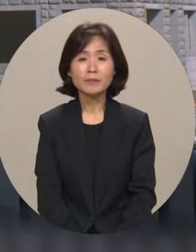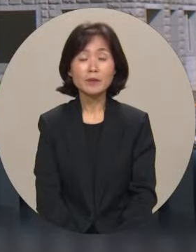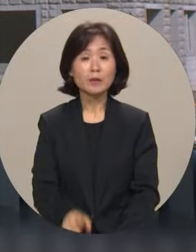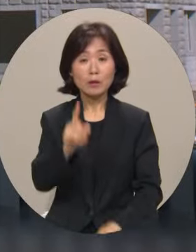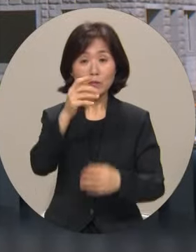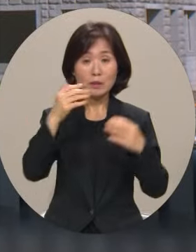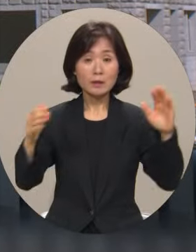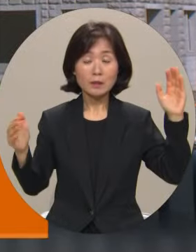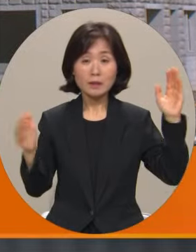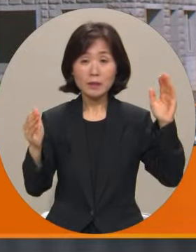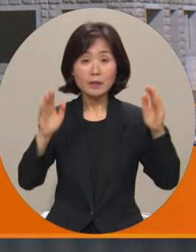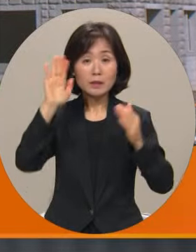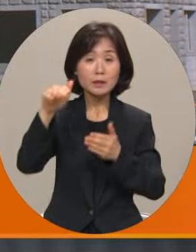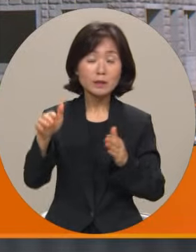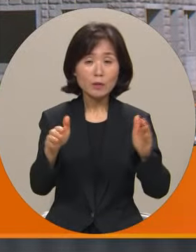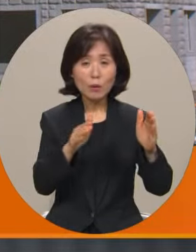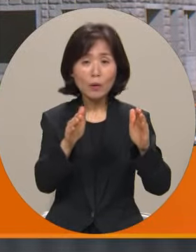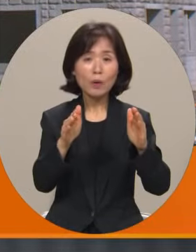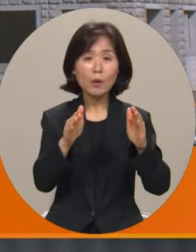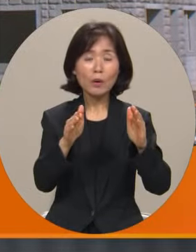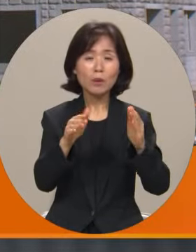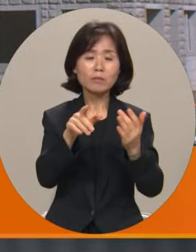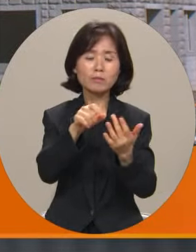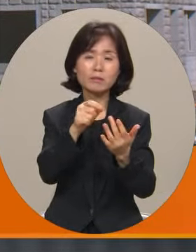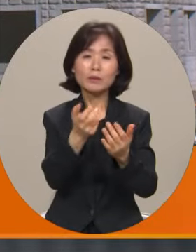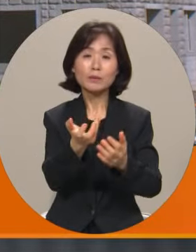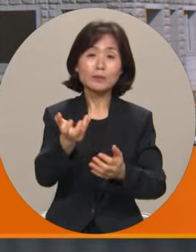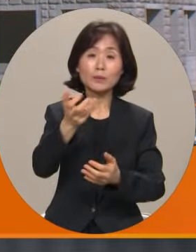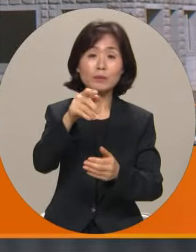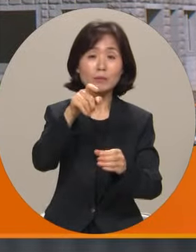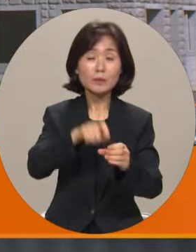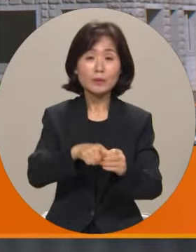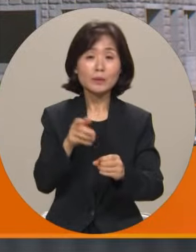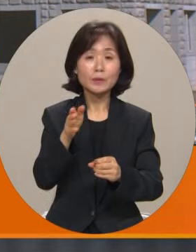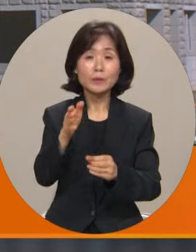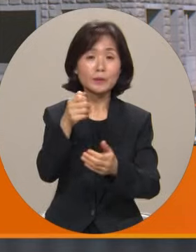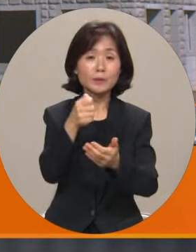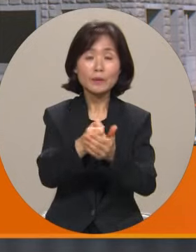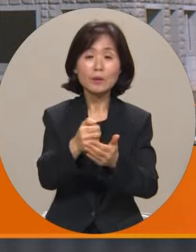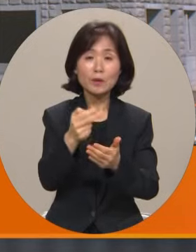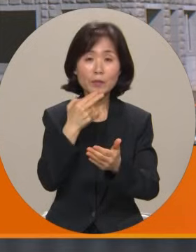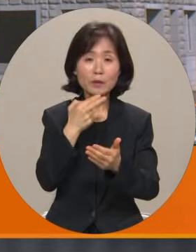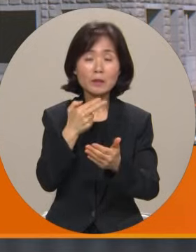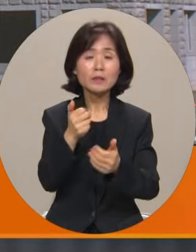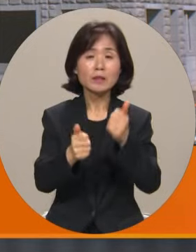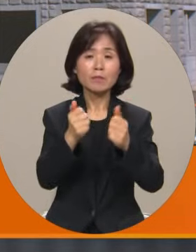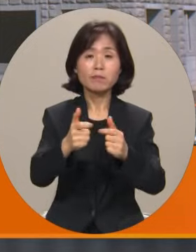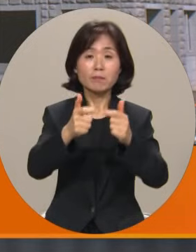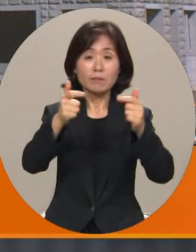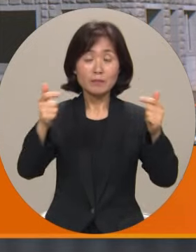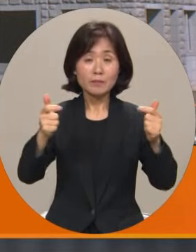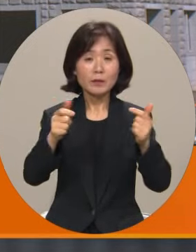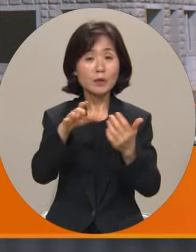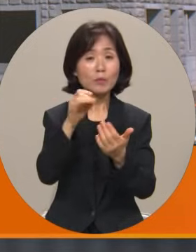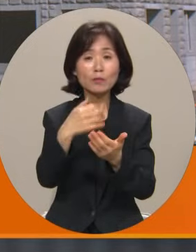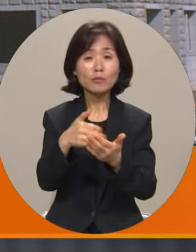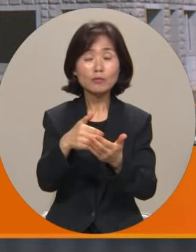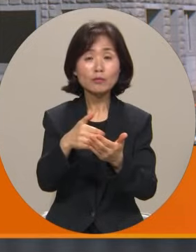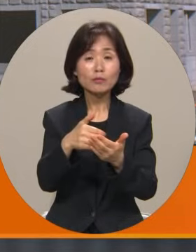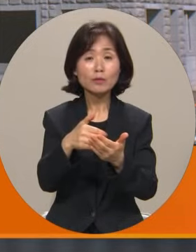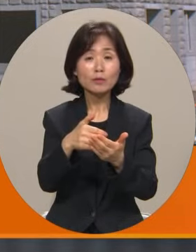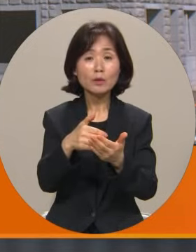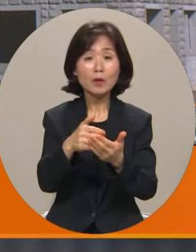정부가 학생들의 진로 유연성을 높인다는 취지로 무전공 전형 확대를 추진하면서 선발 비중이 얼마나